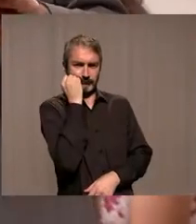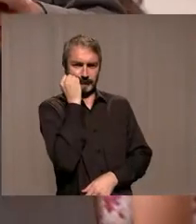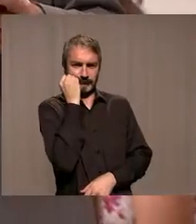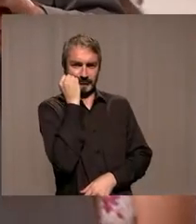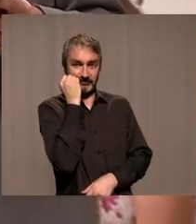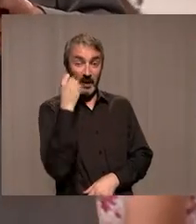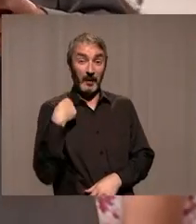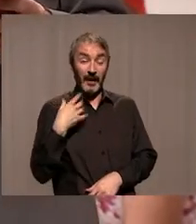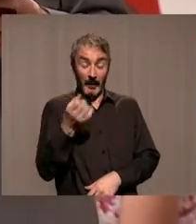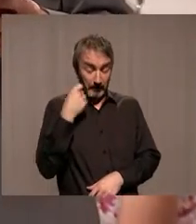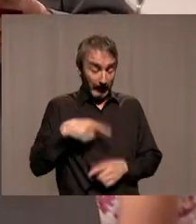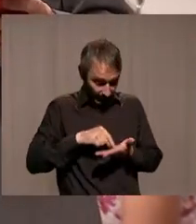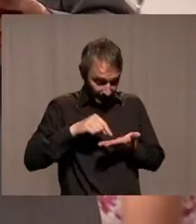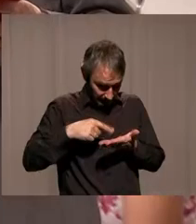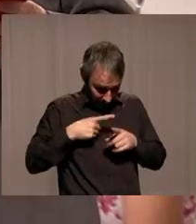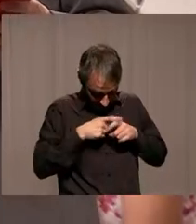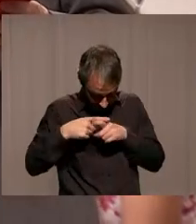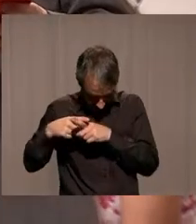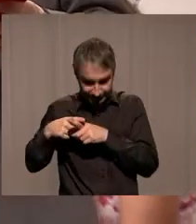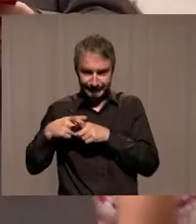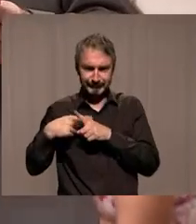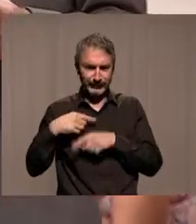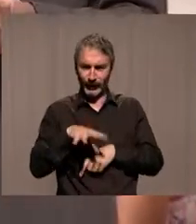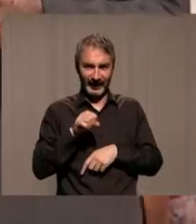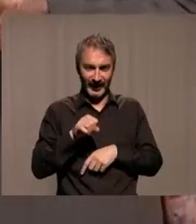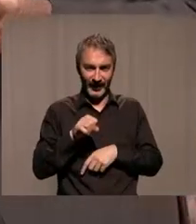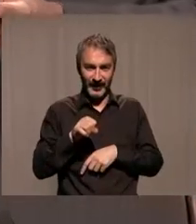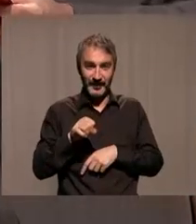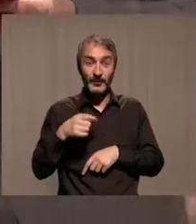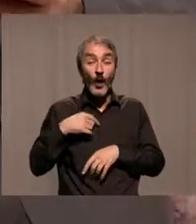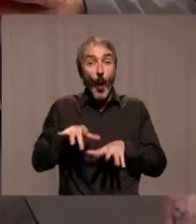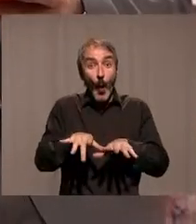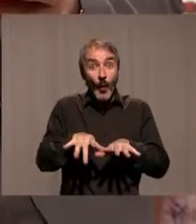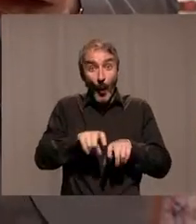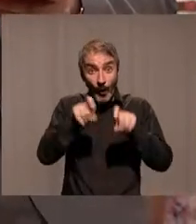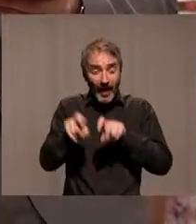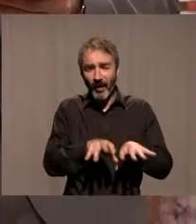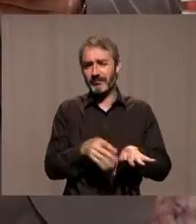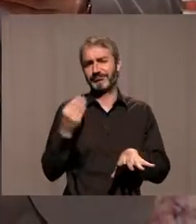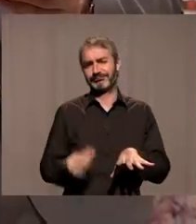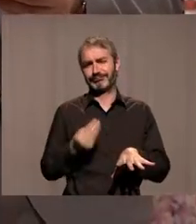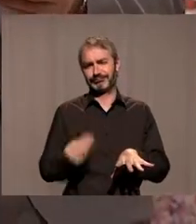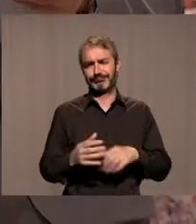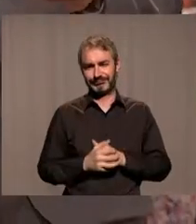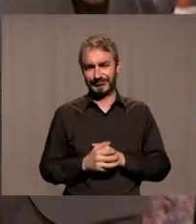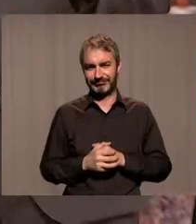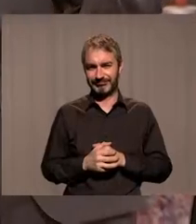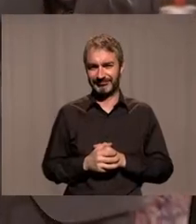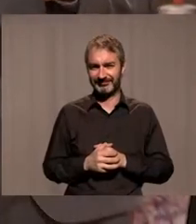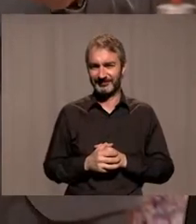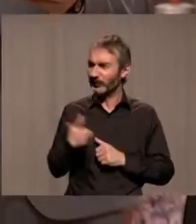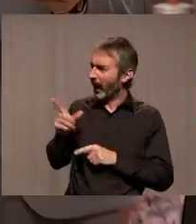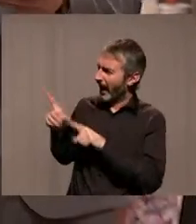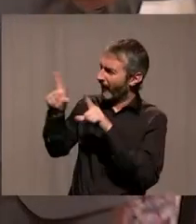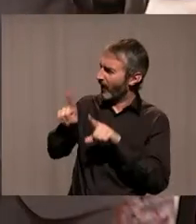que no m'entenc la lletra. Ah, val. Tinc una lletra de mitja. Faig millor lletra escrivint a l'ordinador. I les radiografies de periodistes.